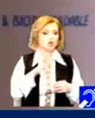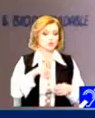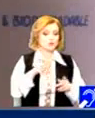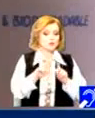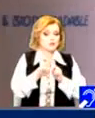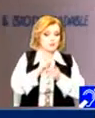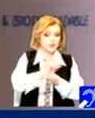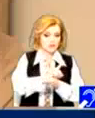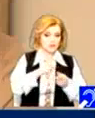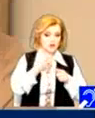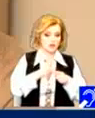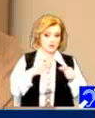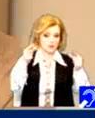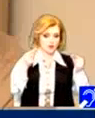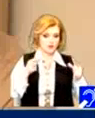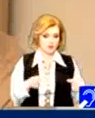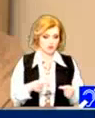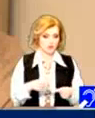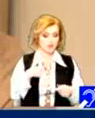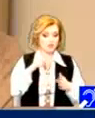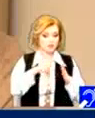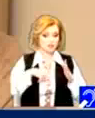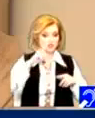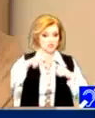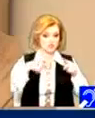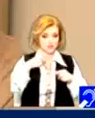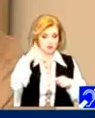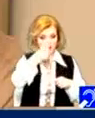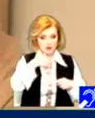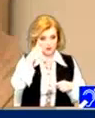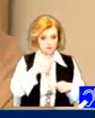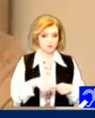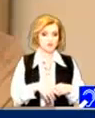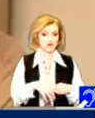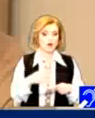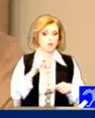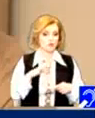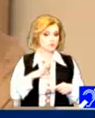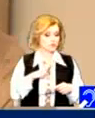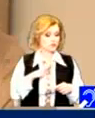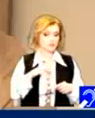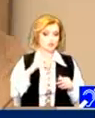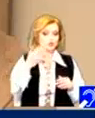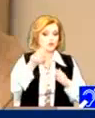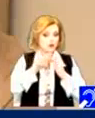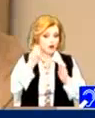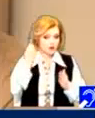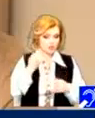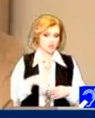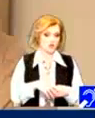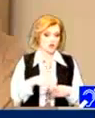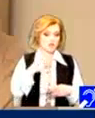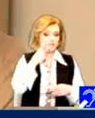și Republica Moldova. Sper peste câțiva ani, adică la un timp foarte scurt, peste un an, doi, să vedem